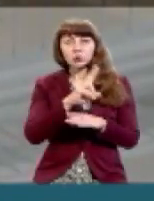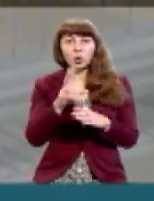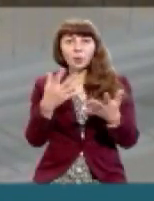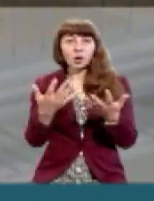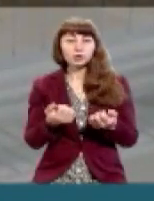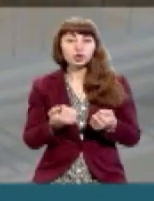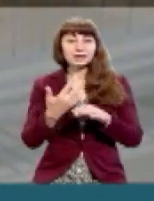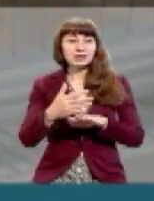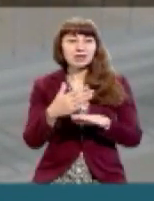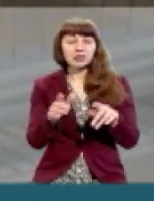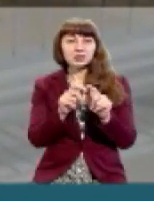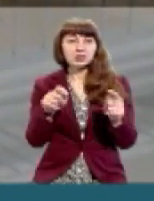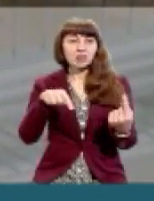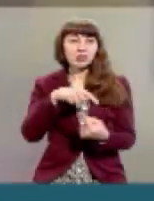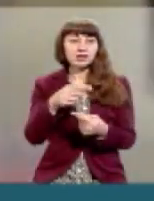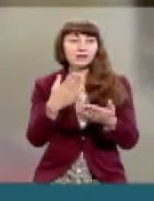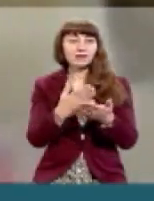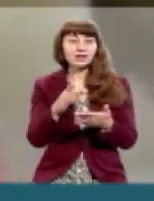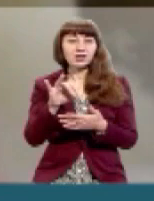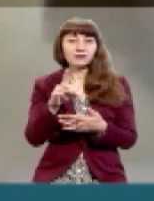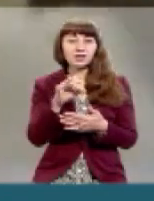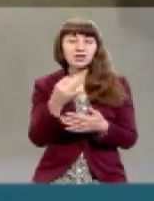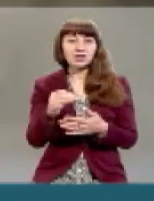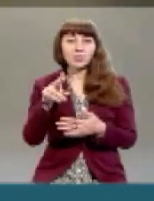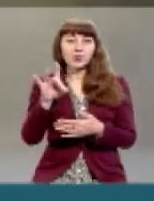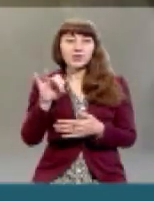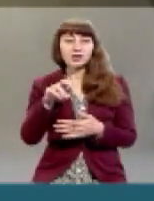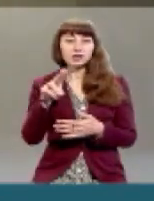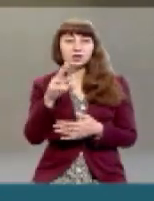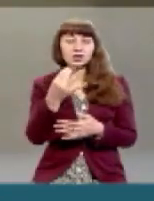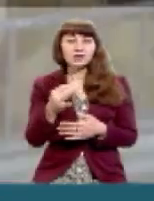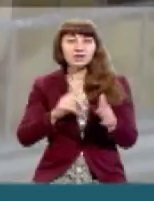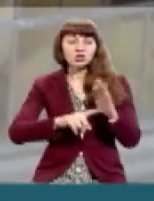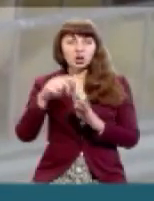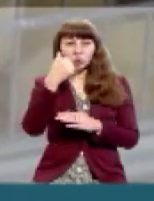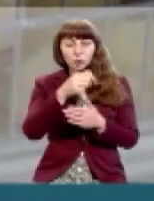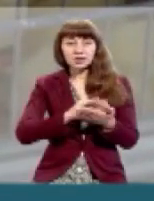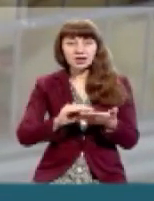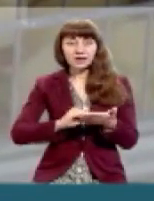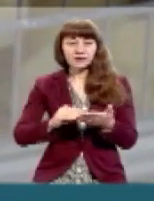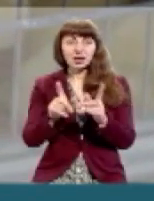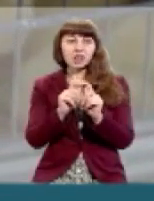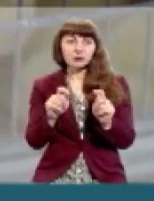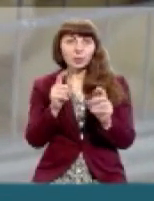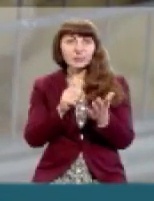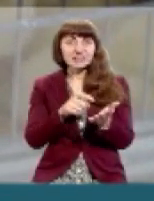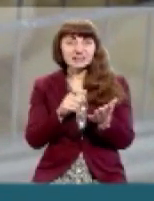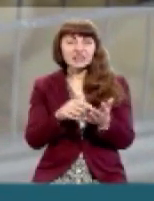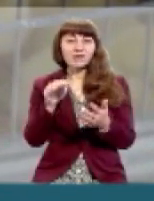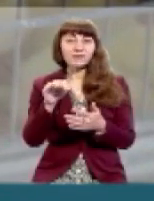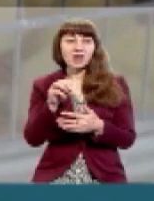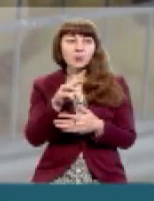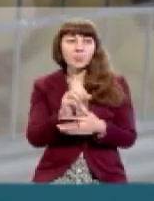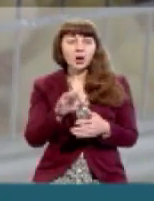уже получил кредит на открытие своего дела является Евгений паперный в начале года оформил заявку на открытие и запуск птицы фермы